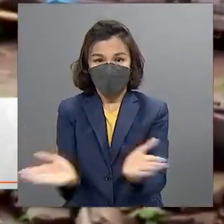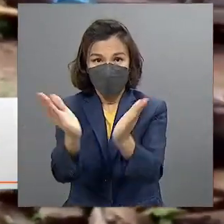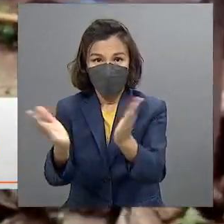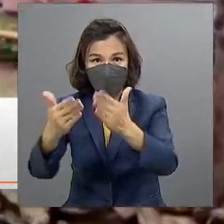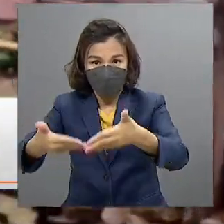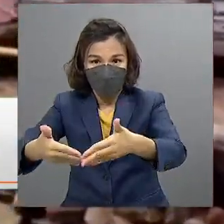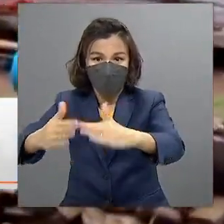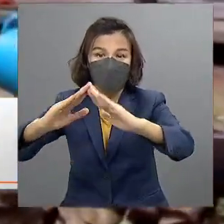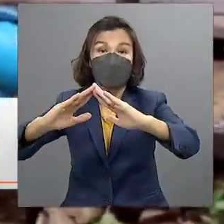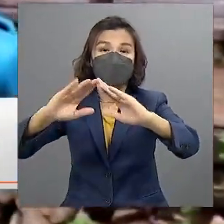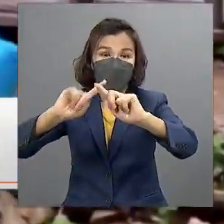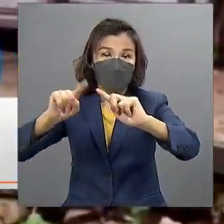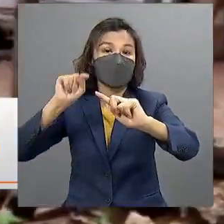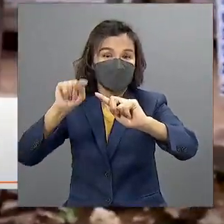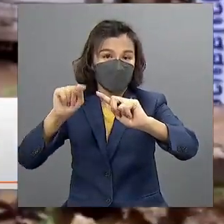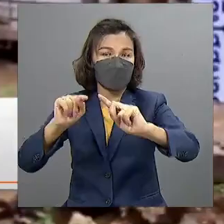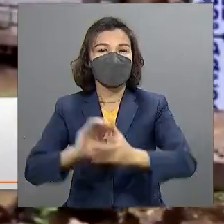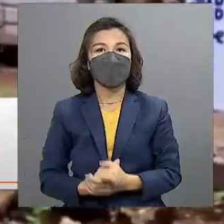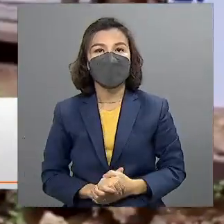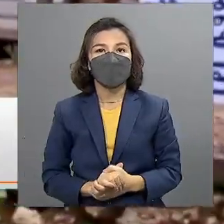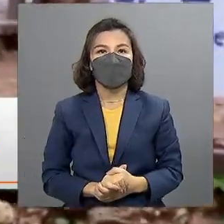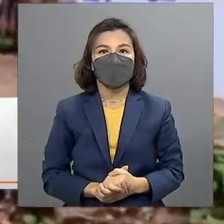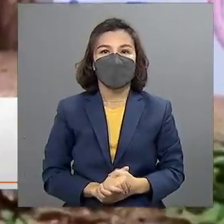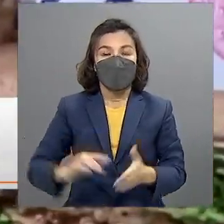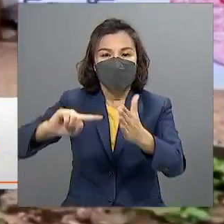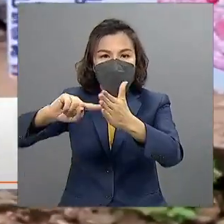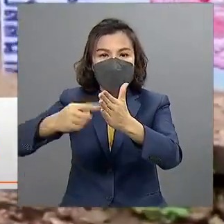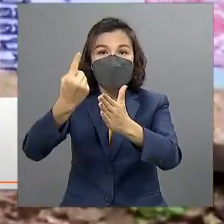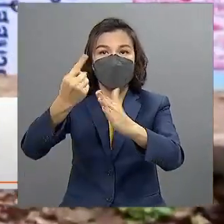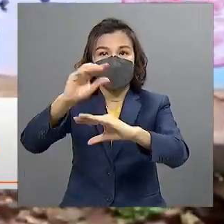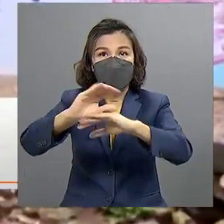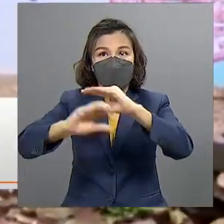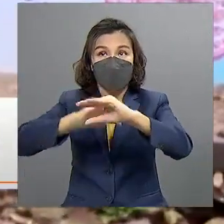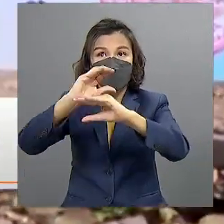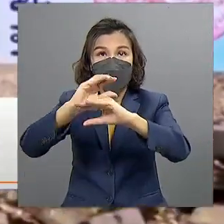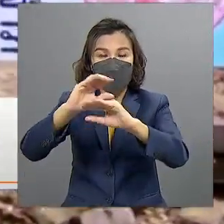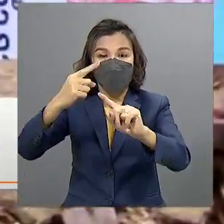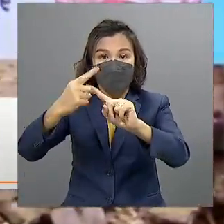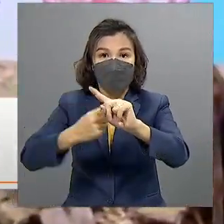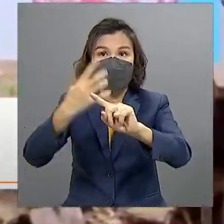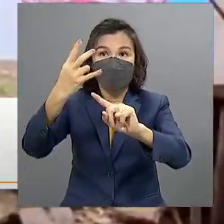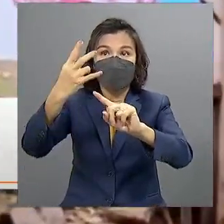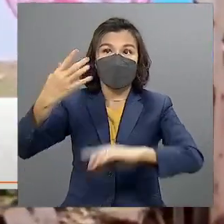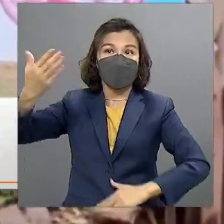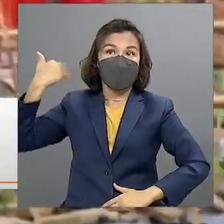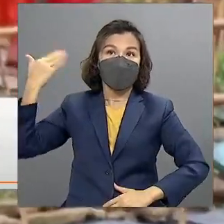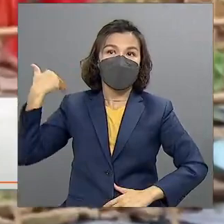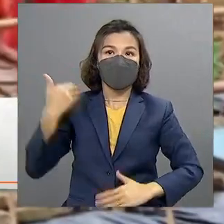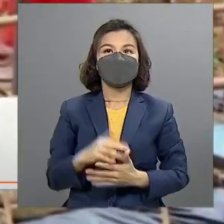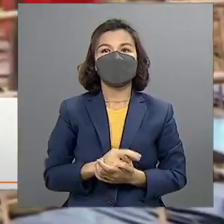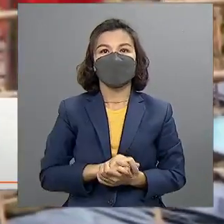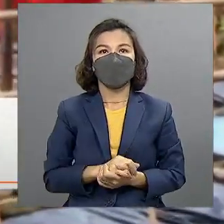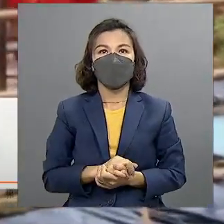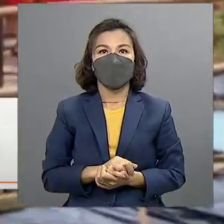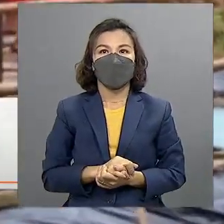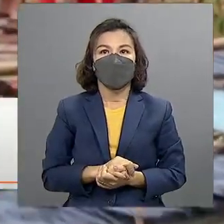สยามบรมราชกุมารีที่ได้เริ่มโครงการตั้งแต่เดือนกรกฎาคมที่ผ่านมาโดยการจัดสรรพื้นที่บางส่วน